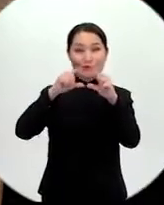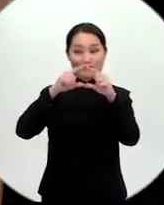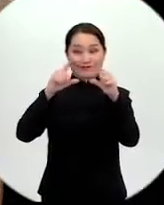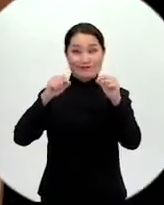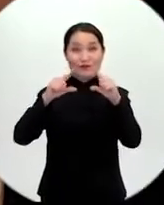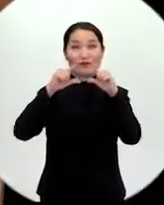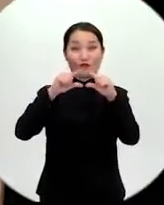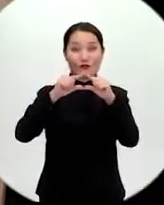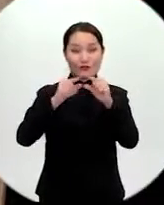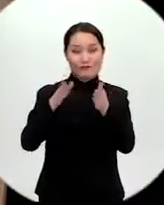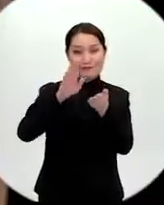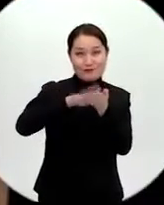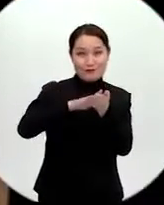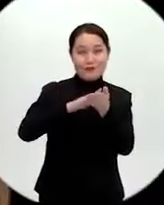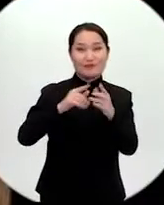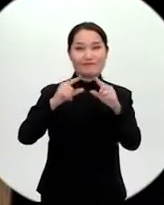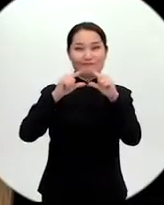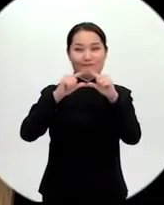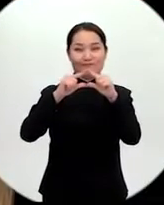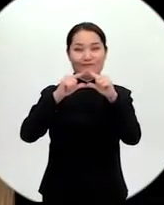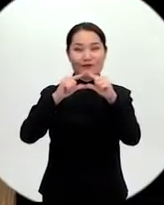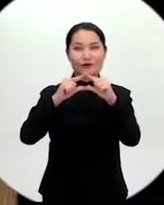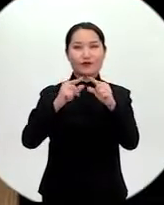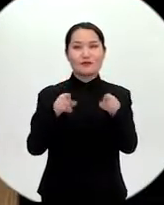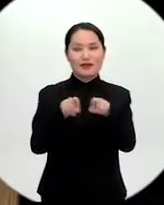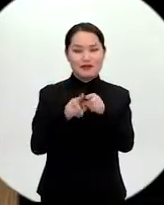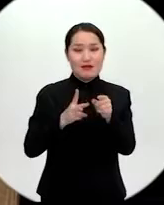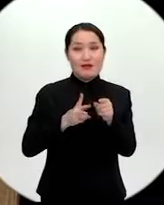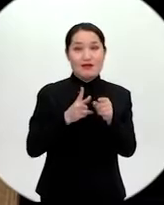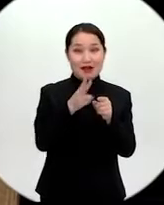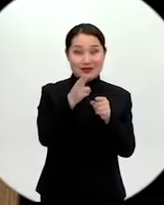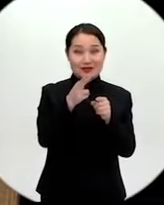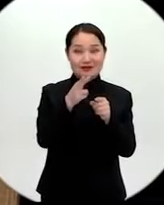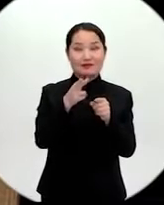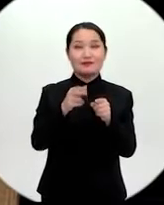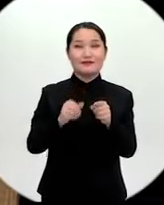энэ гурвалжинга хүм бас хайшлаад авчна.